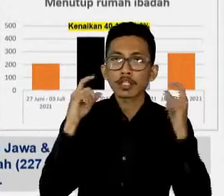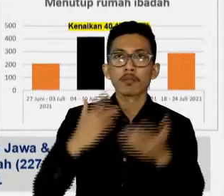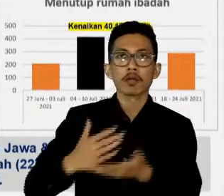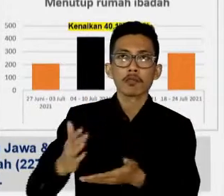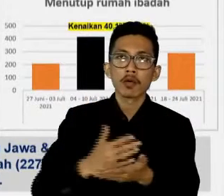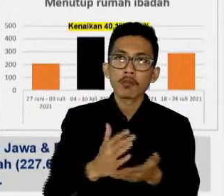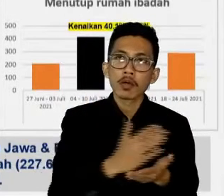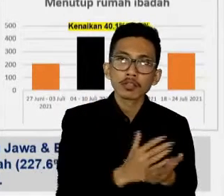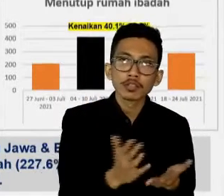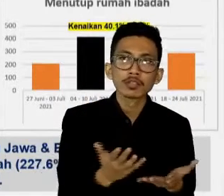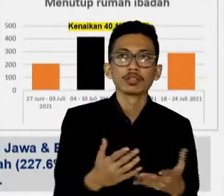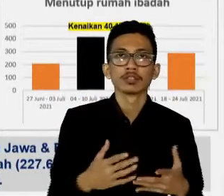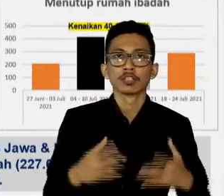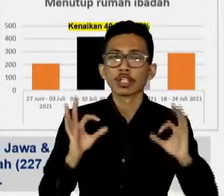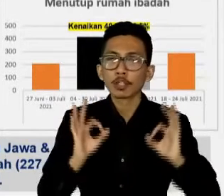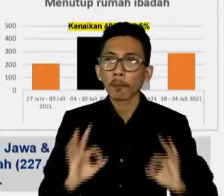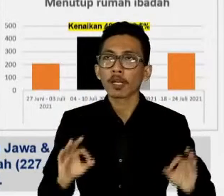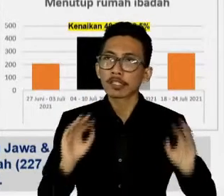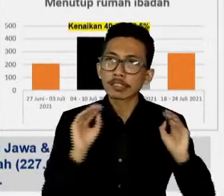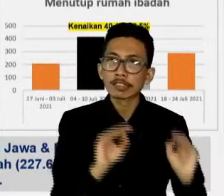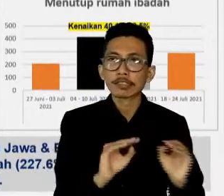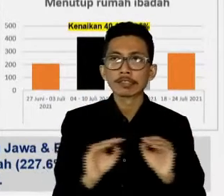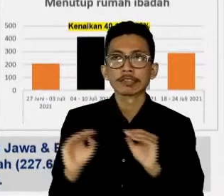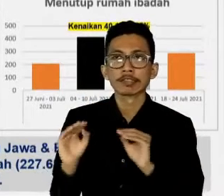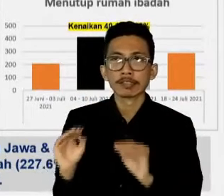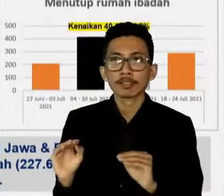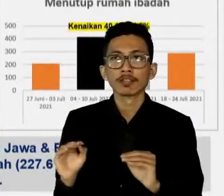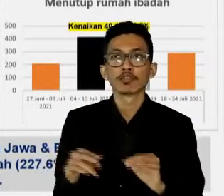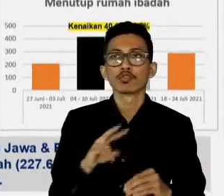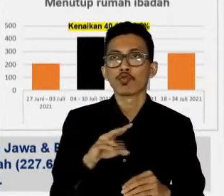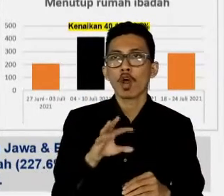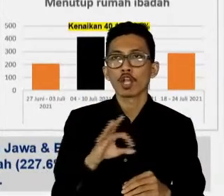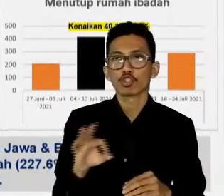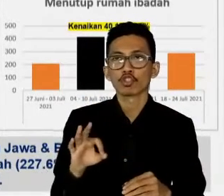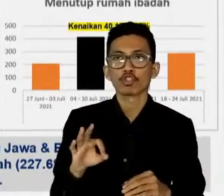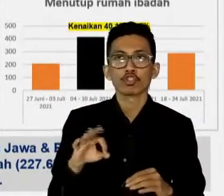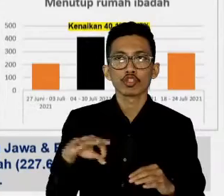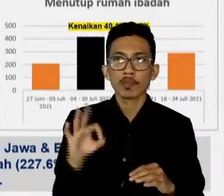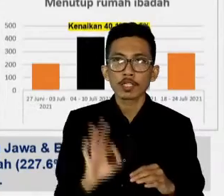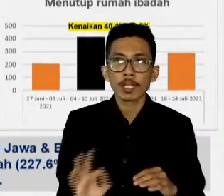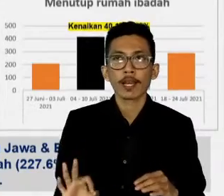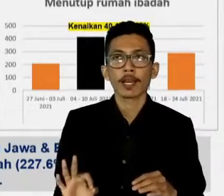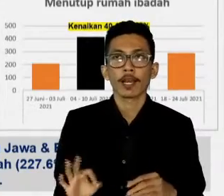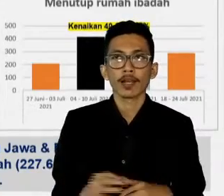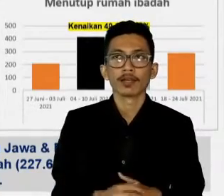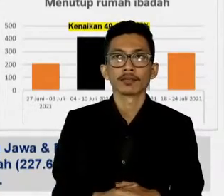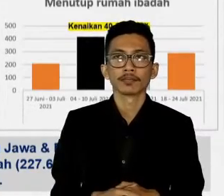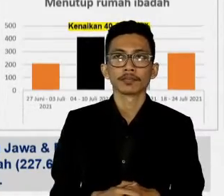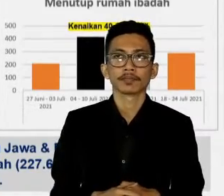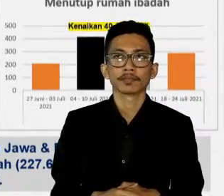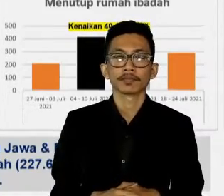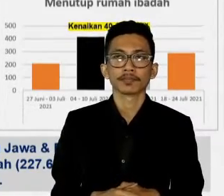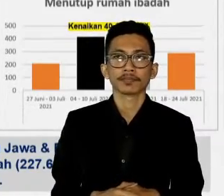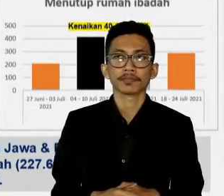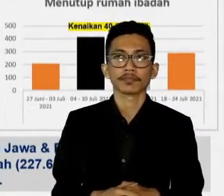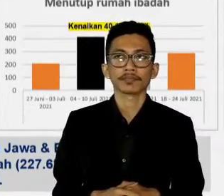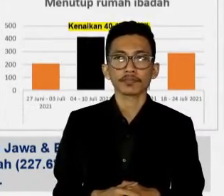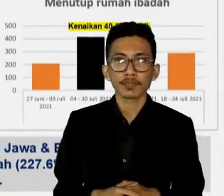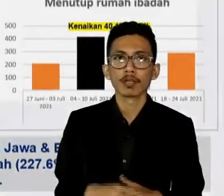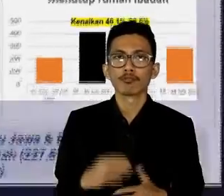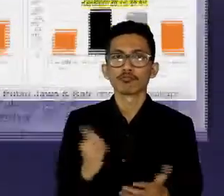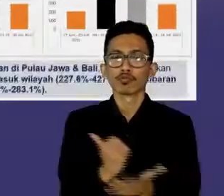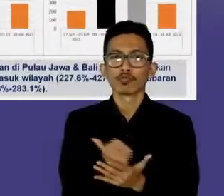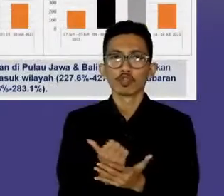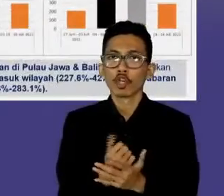44%, penegakan disiplin juga naik sampai 283%, dan memang kita arahkan untuk lebih diperketat